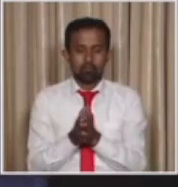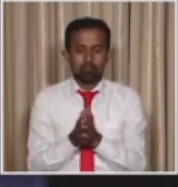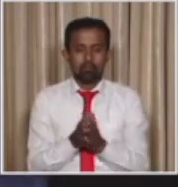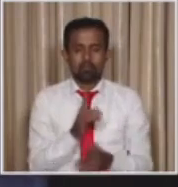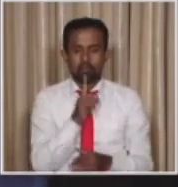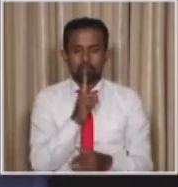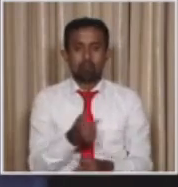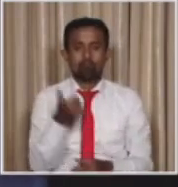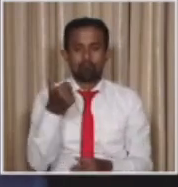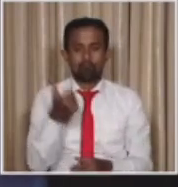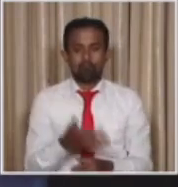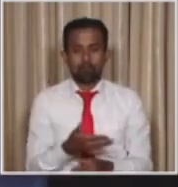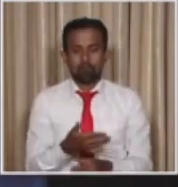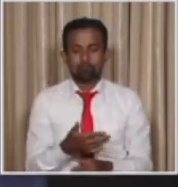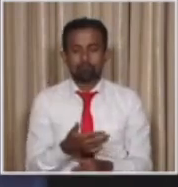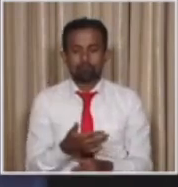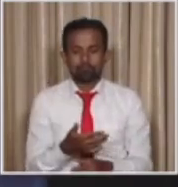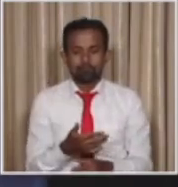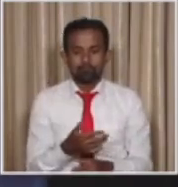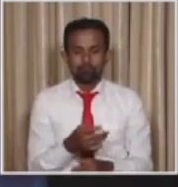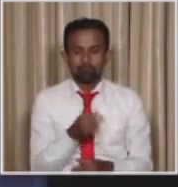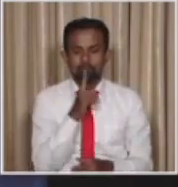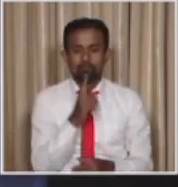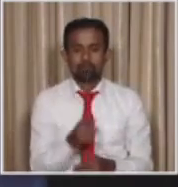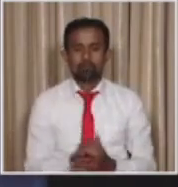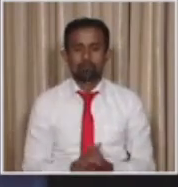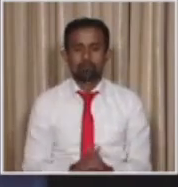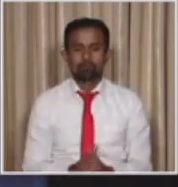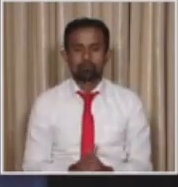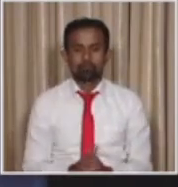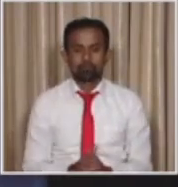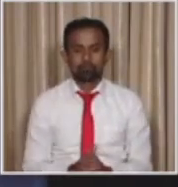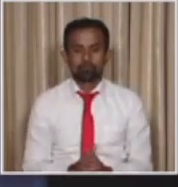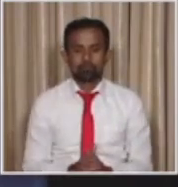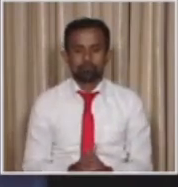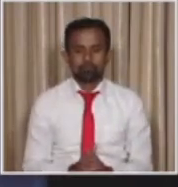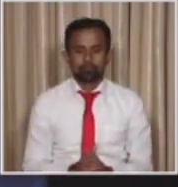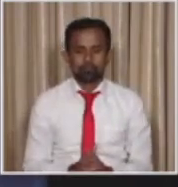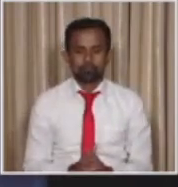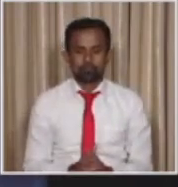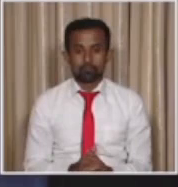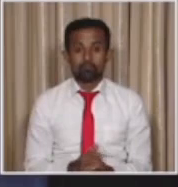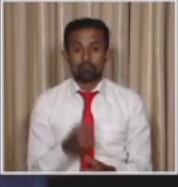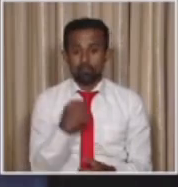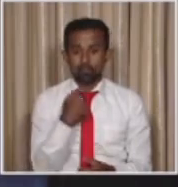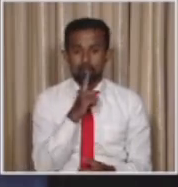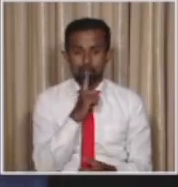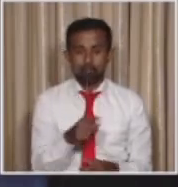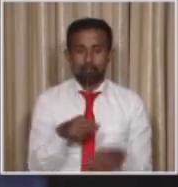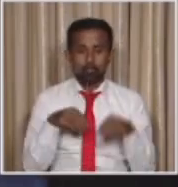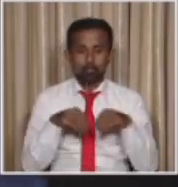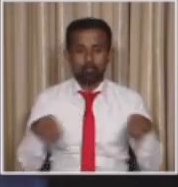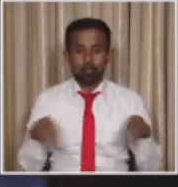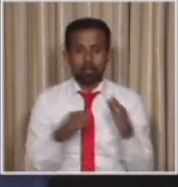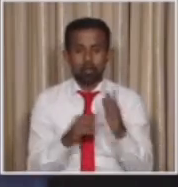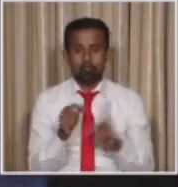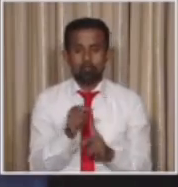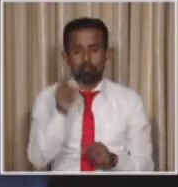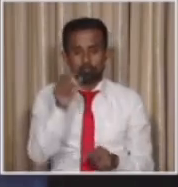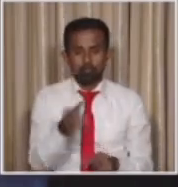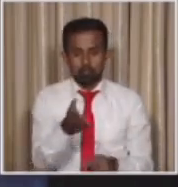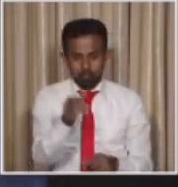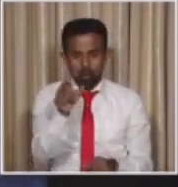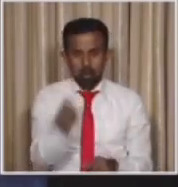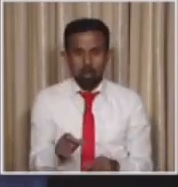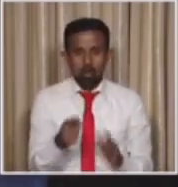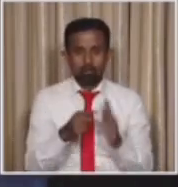කියාගන්න එක වැදගත් කියන කාරණාව විශේෂයෙන් මතක් කරලා දෙන්න ඕන. ඒ වගේම අපි කියනවා කෘෂිකර්ම අමාත්‍යවරයෙද ඔබතුමා